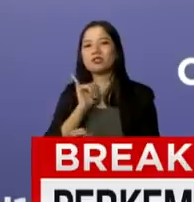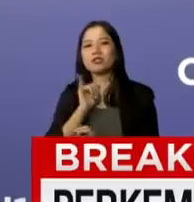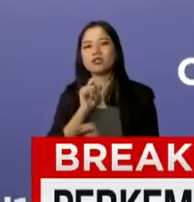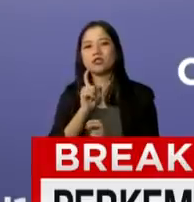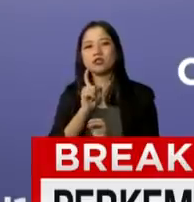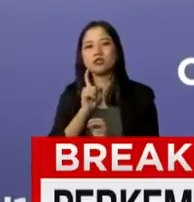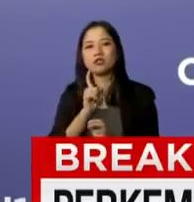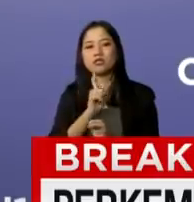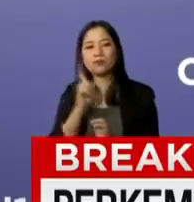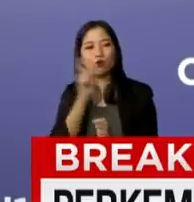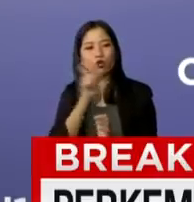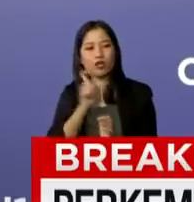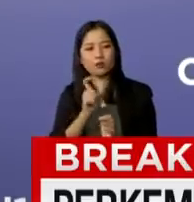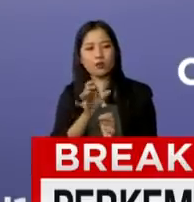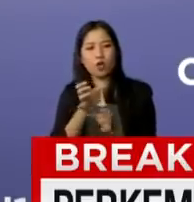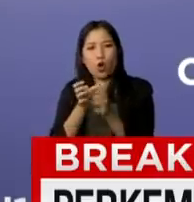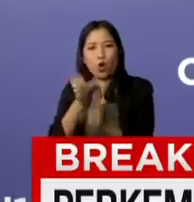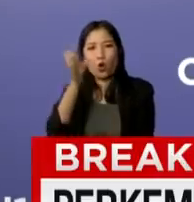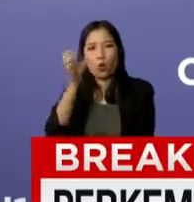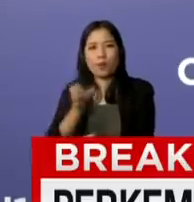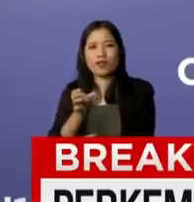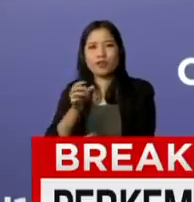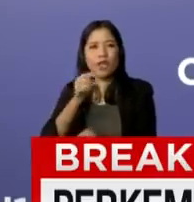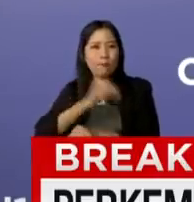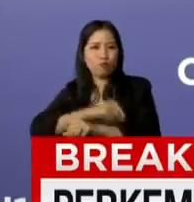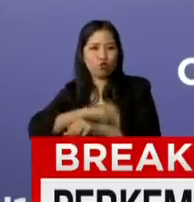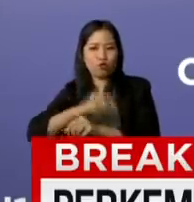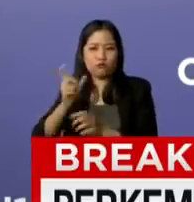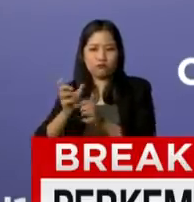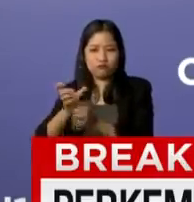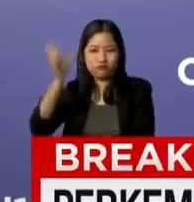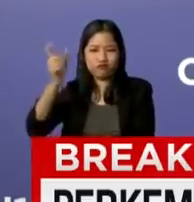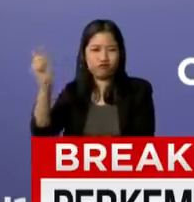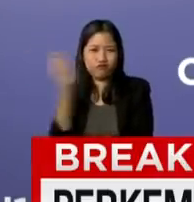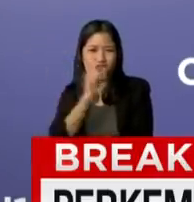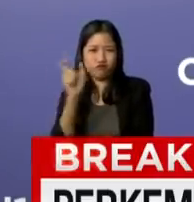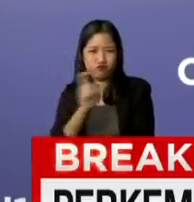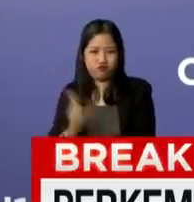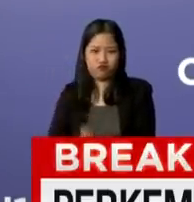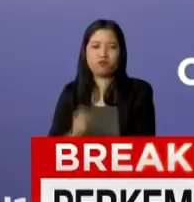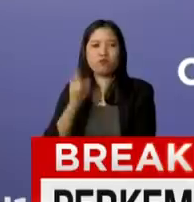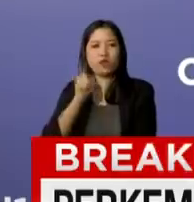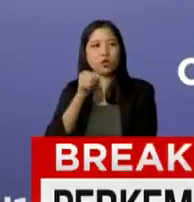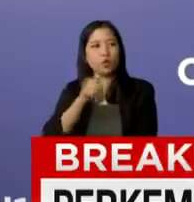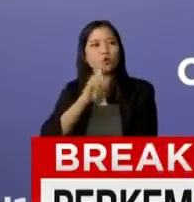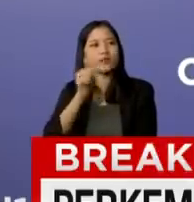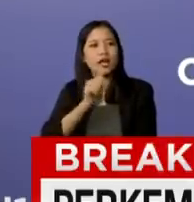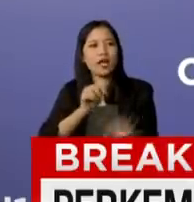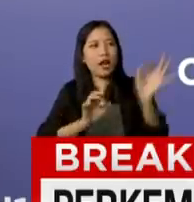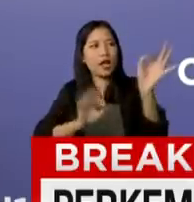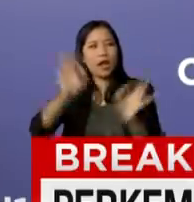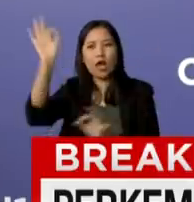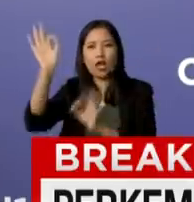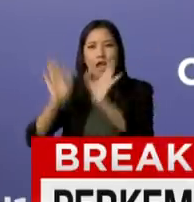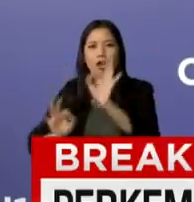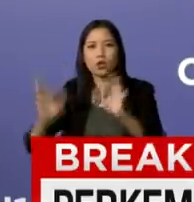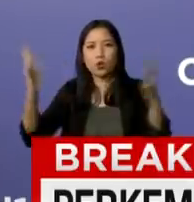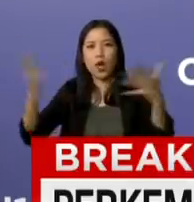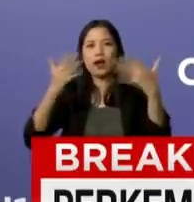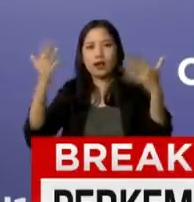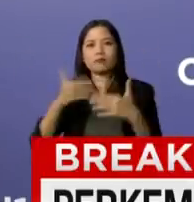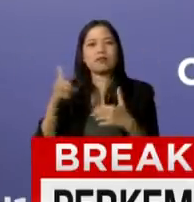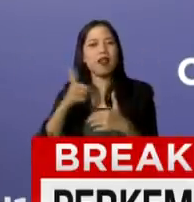obat nyamuk misalnya dia akan melayang-layang di udara untuk waktu yang cukup lama apabila ruangan ini